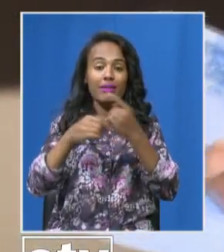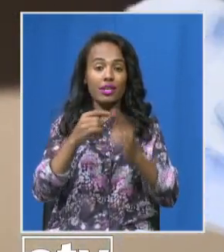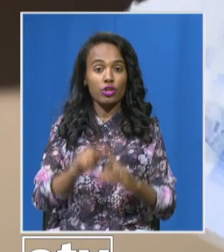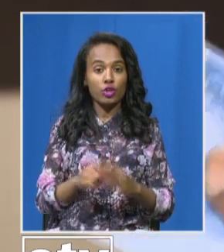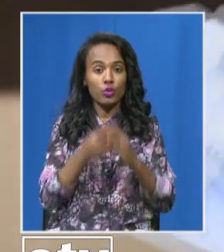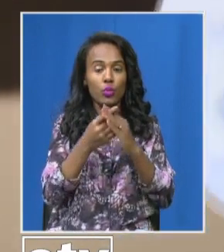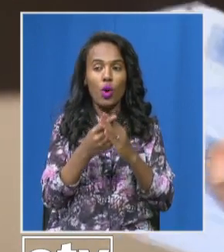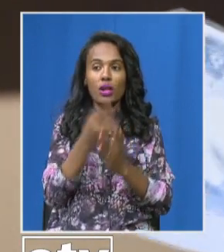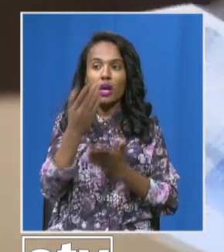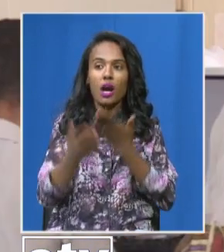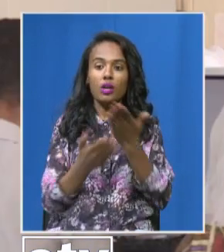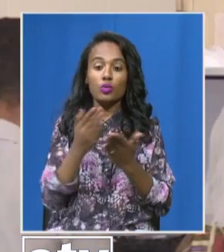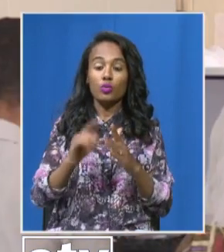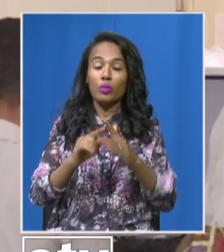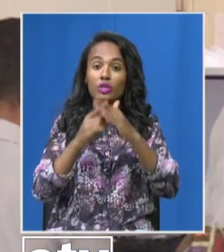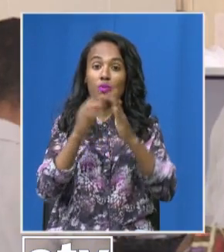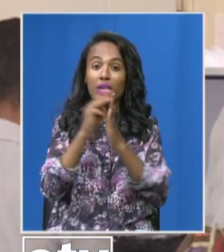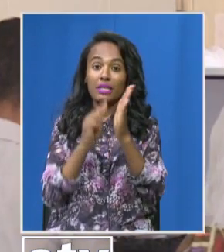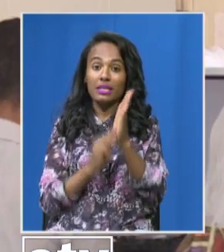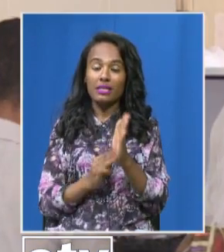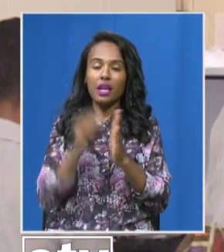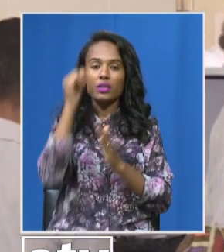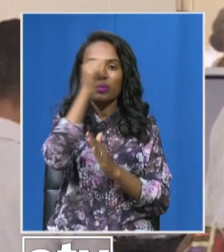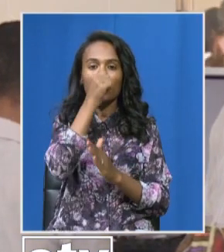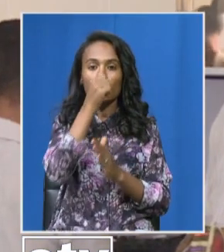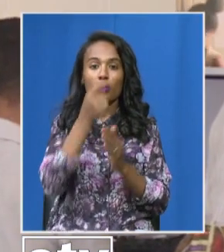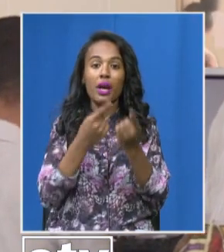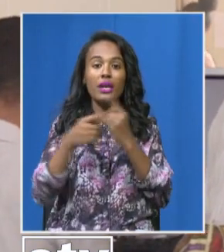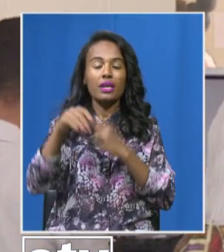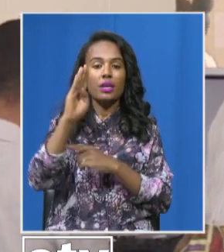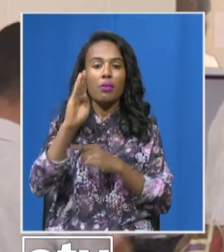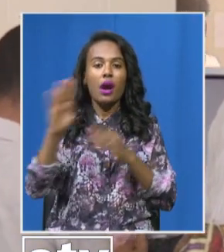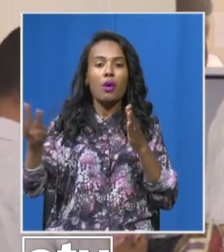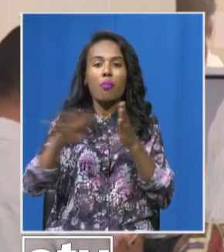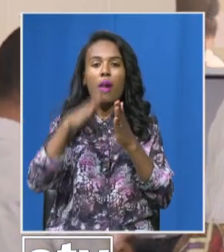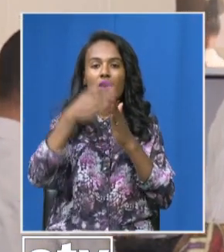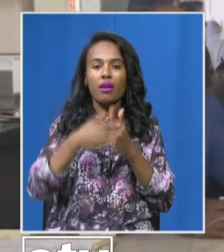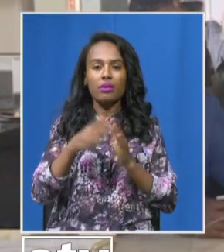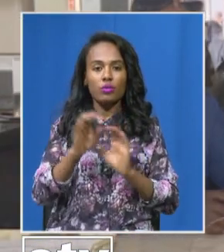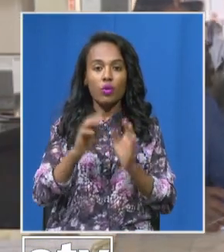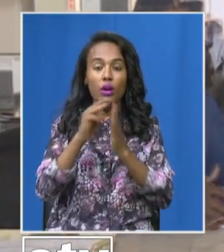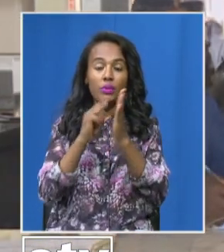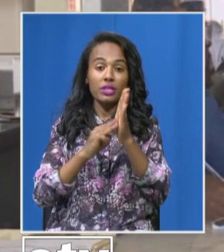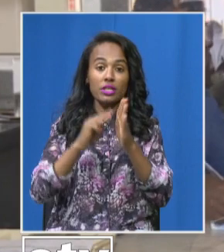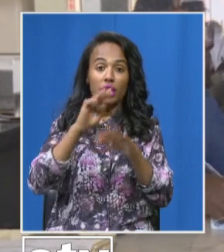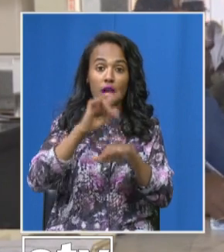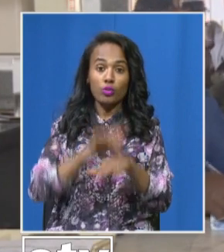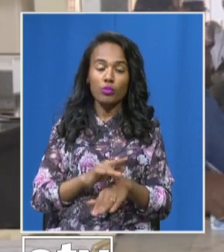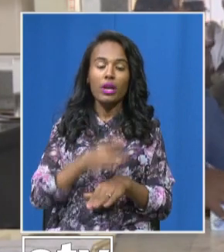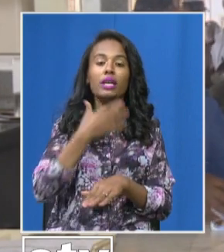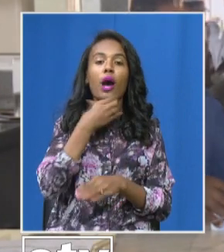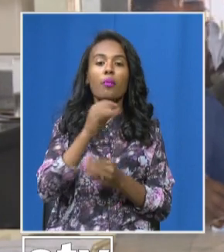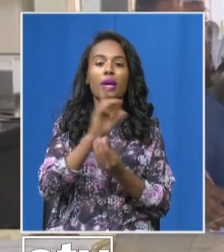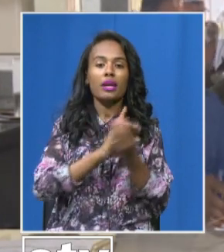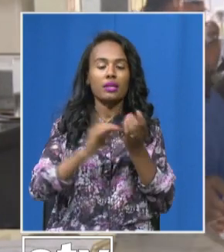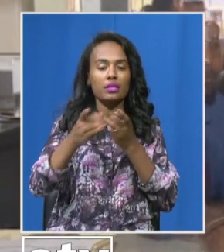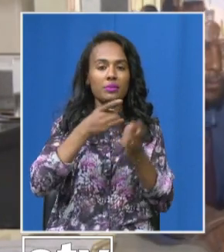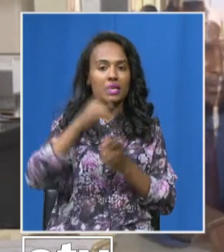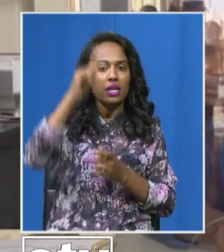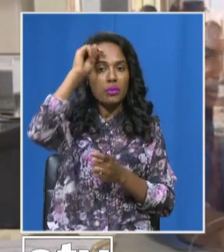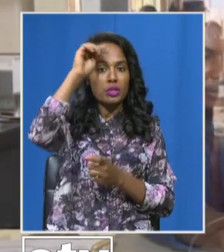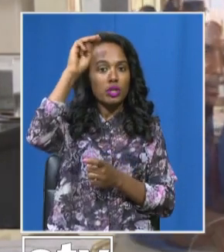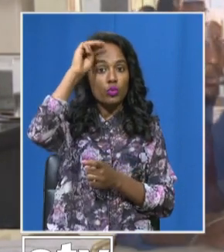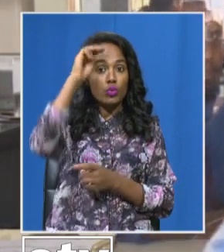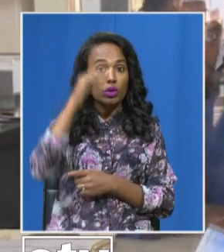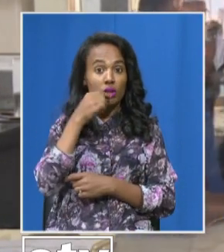ተጀምሯል። የአገልግሎቱ ማስጀመሪያ ስነ ስርዓት በኢትዮጵያ ንግድ ባንክ ባህር ዳር ዲስትሪክት ተካሂዷል። በስነ ስርዓቱ የአማራ ክልል ርዕሰ መስተዳድር ተመስገን